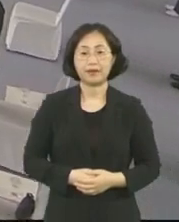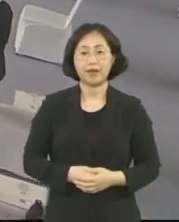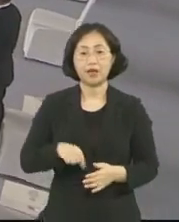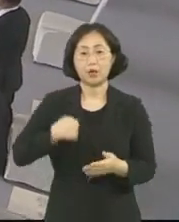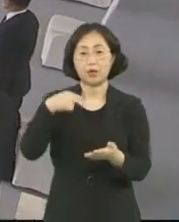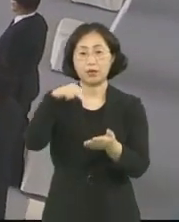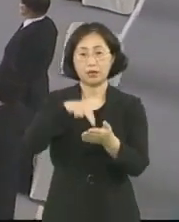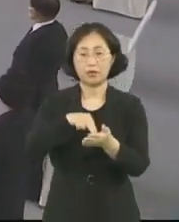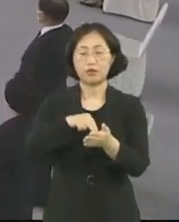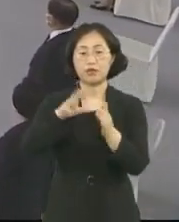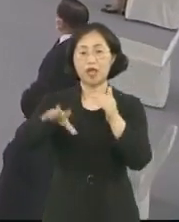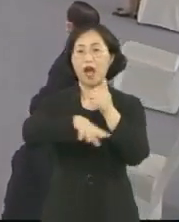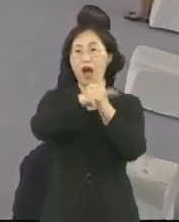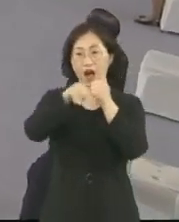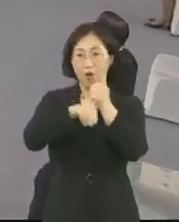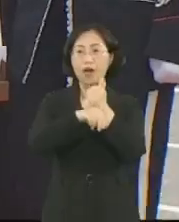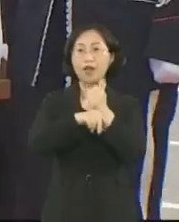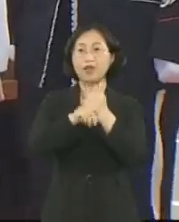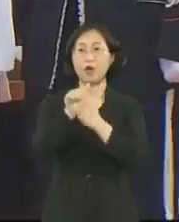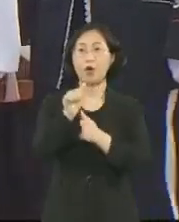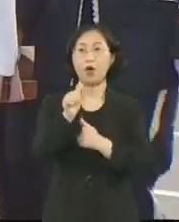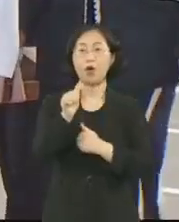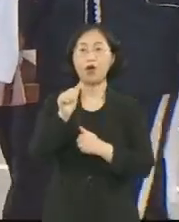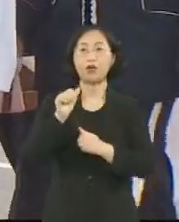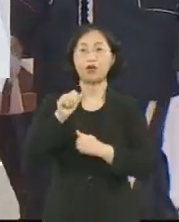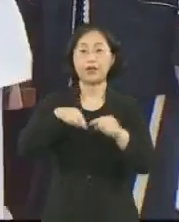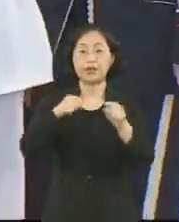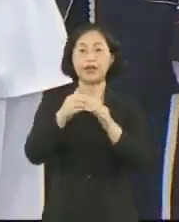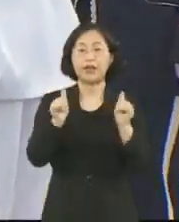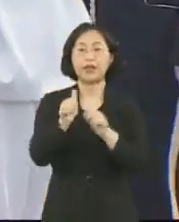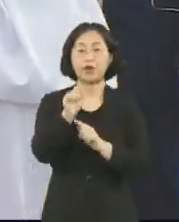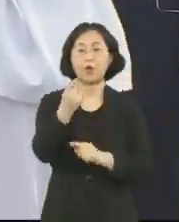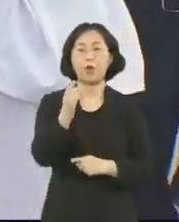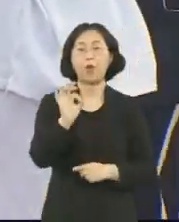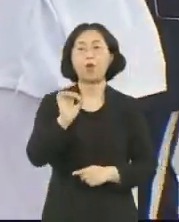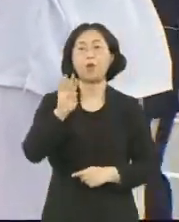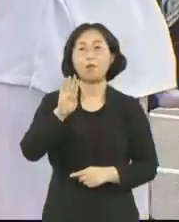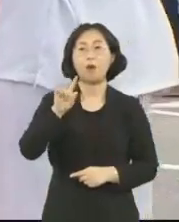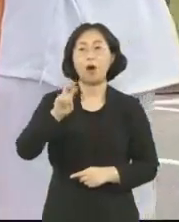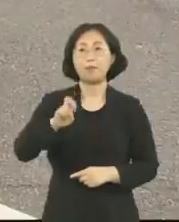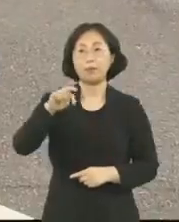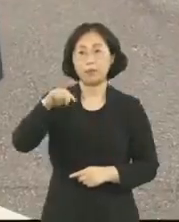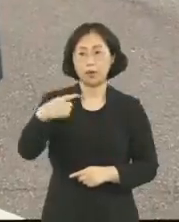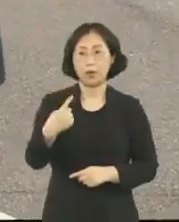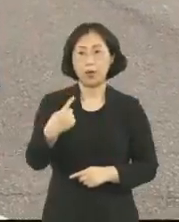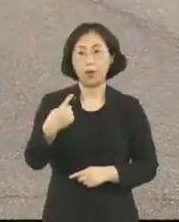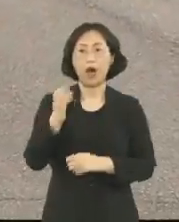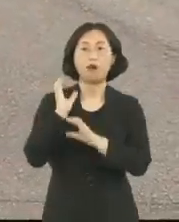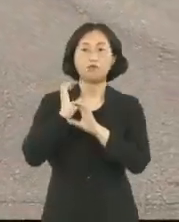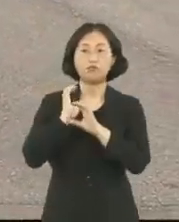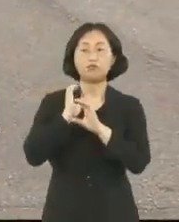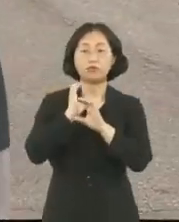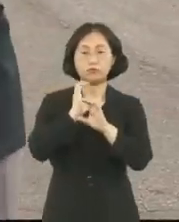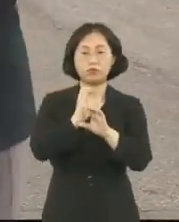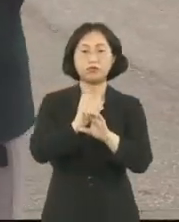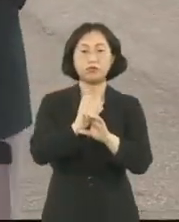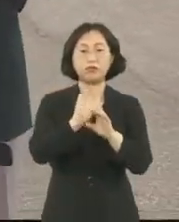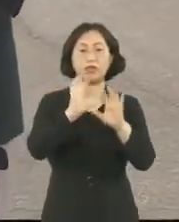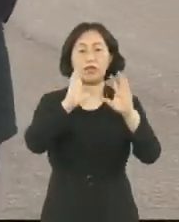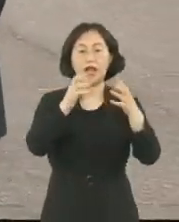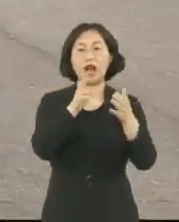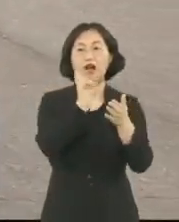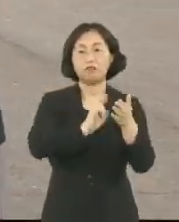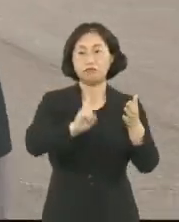대한독립군 총사령관 홍범도 장군의 유해가 태극기를 두른 채 등장합니다. 국방부 군악대가 조국의 광복을